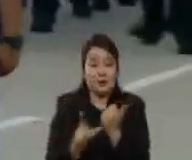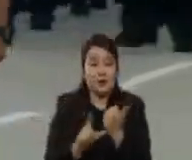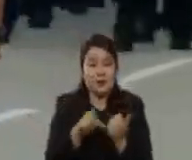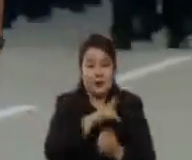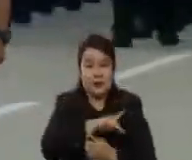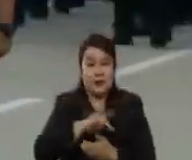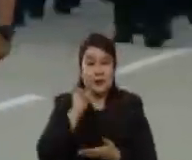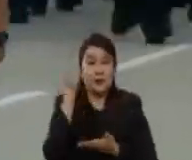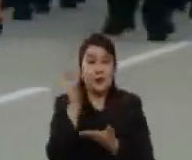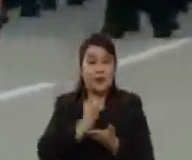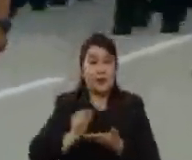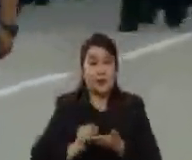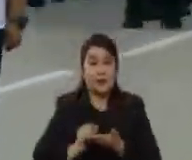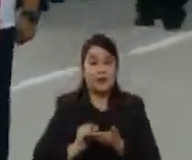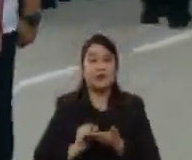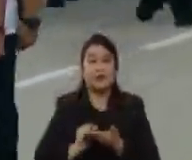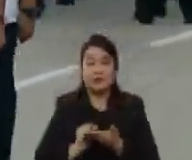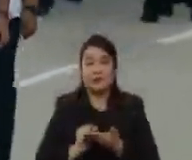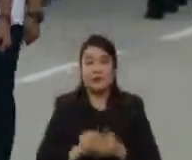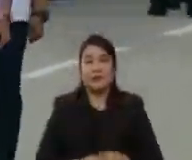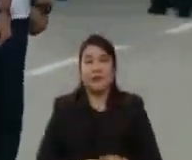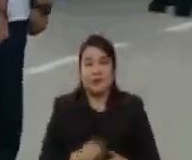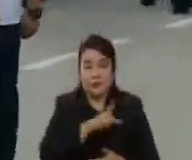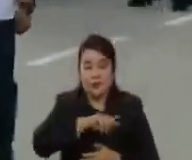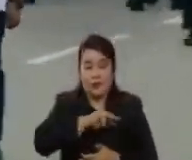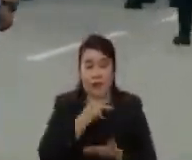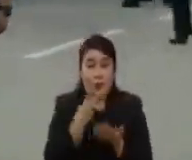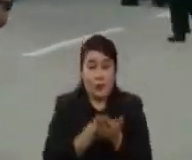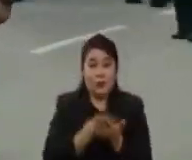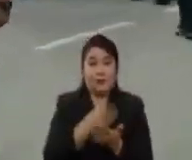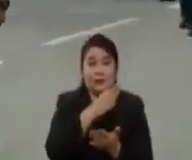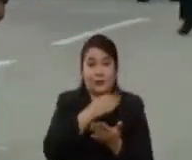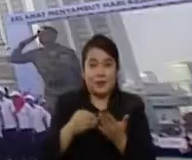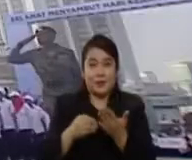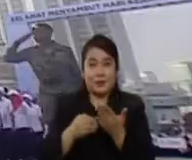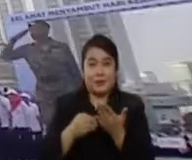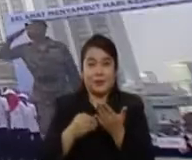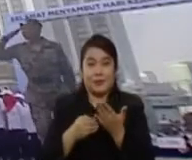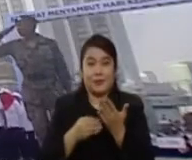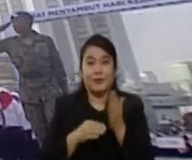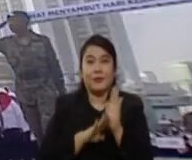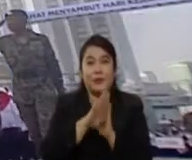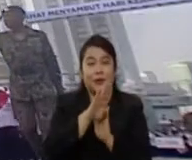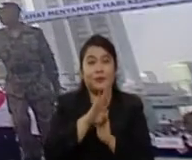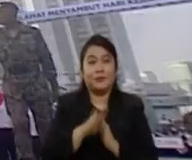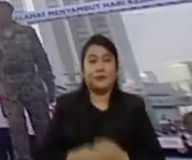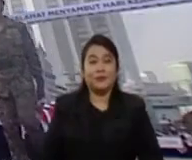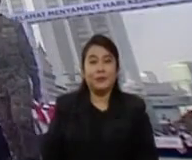Ketua Setiausaha Kementerian Kewangan dan Pembangunan.